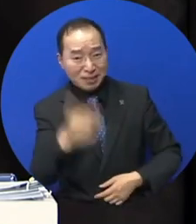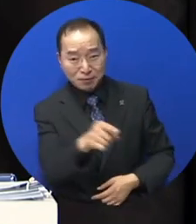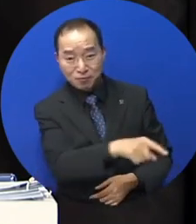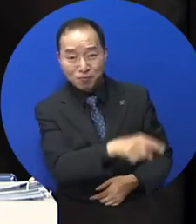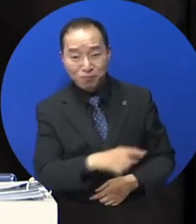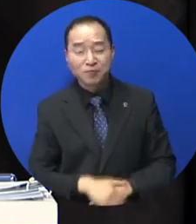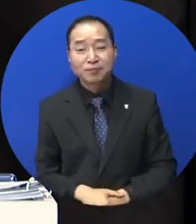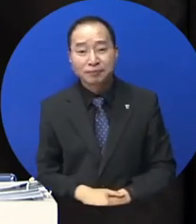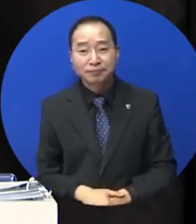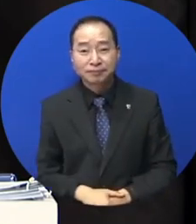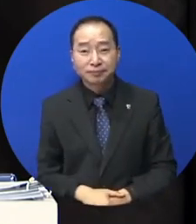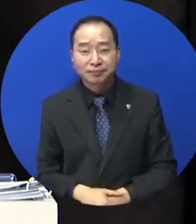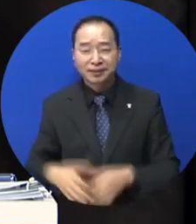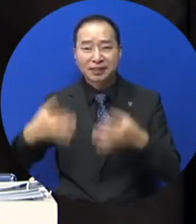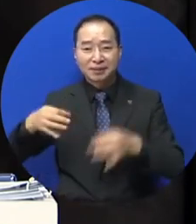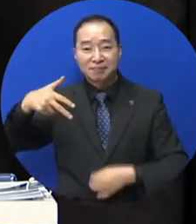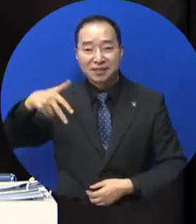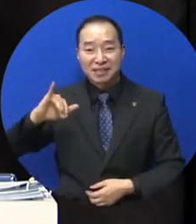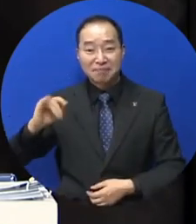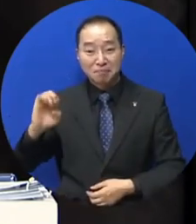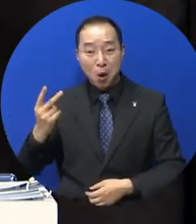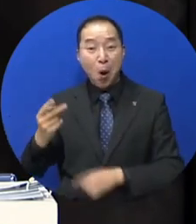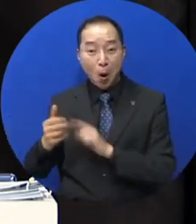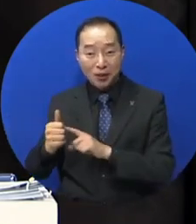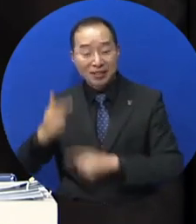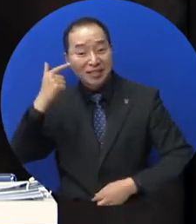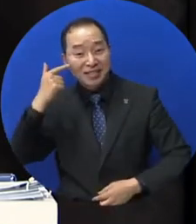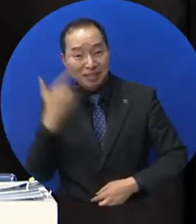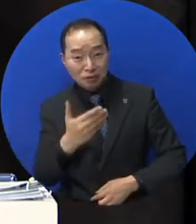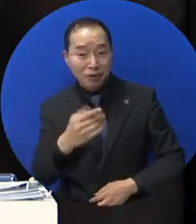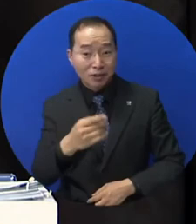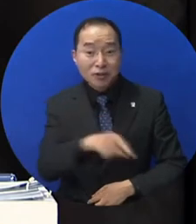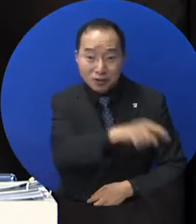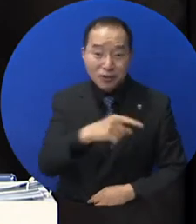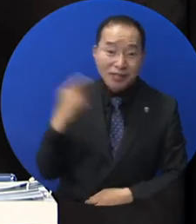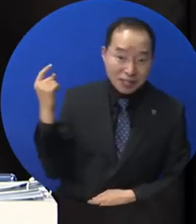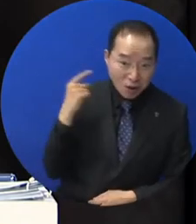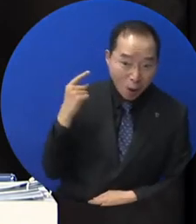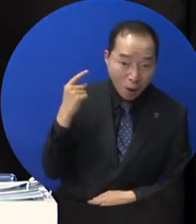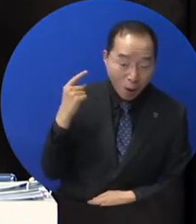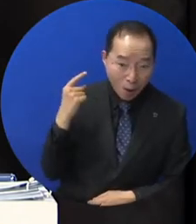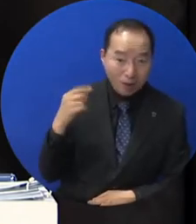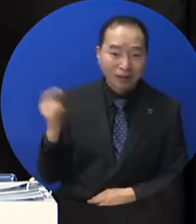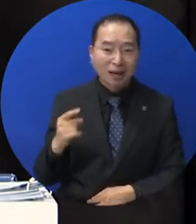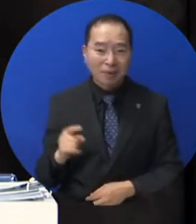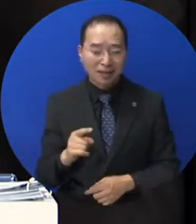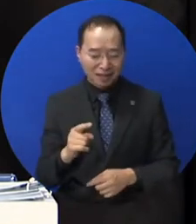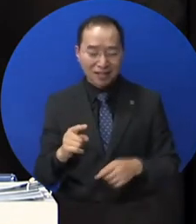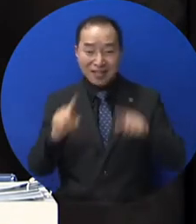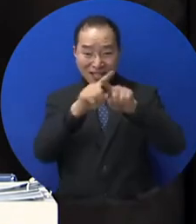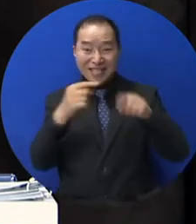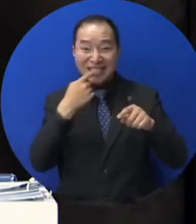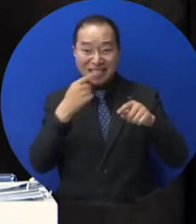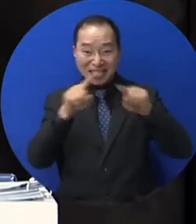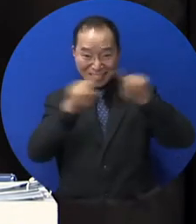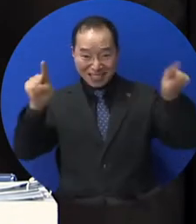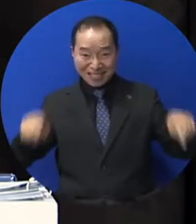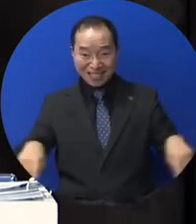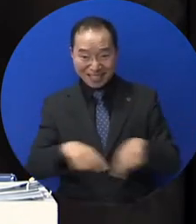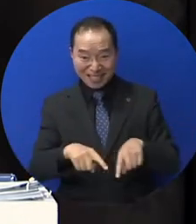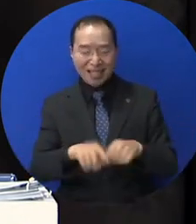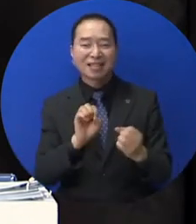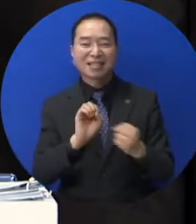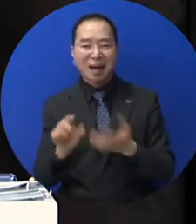하겠습니다. 김진표 공천관리위원장님의 질문을 듣고 나눠드린 보드판에 그